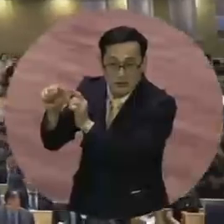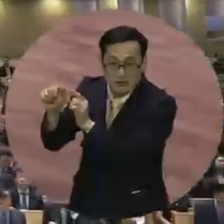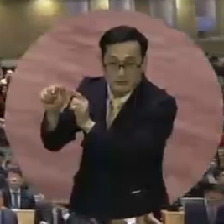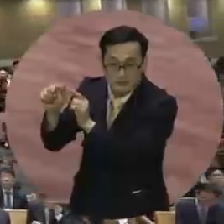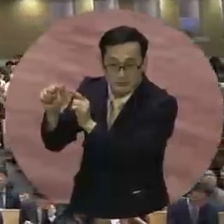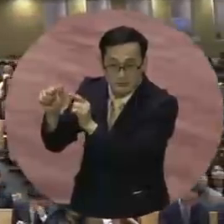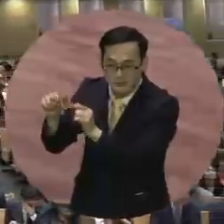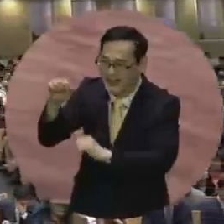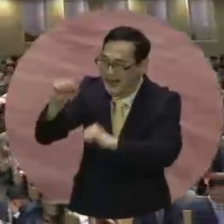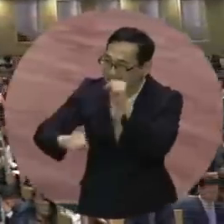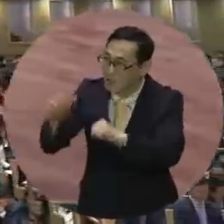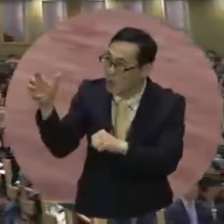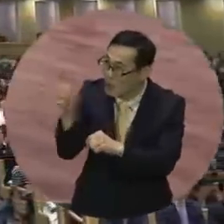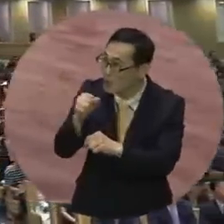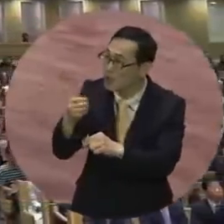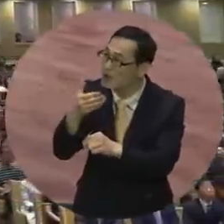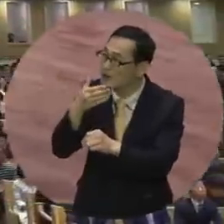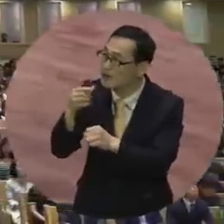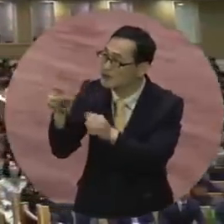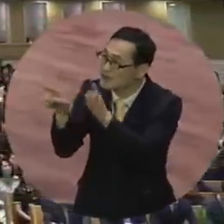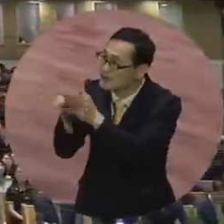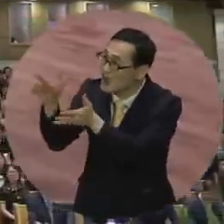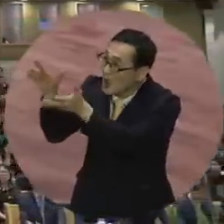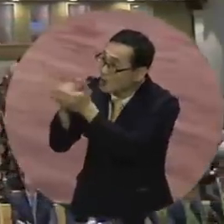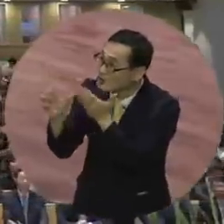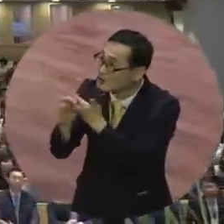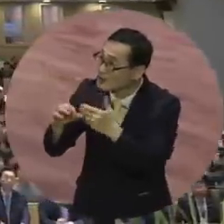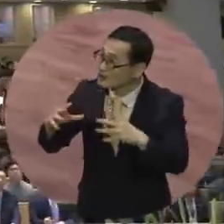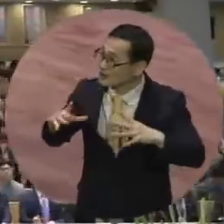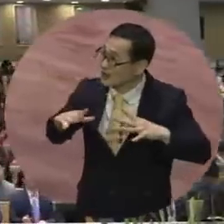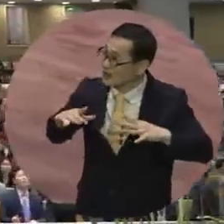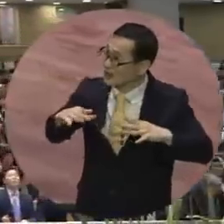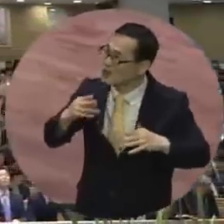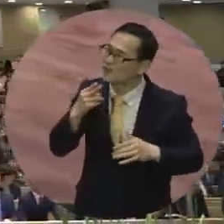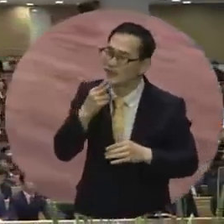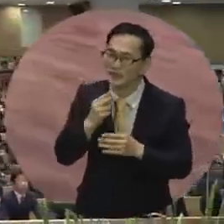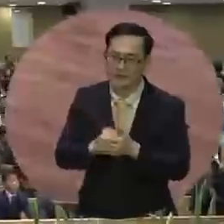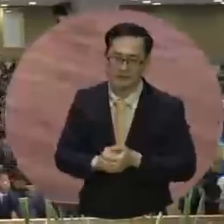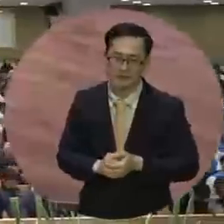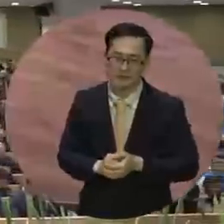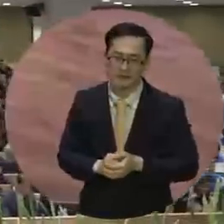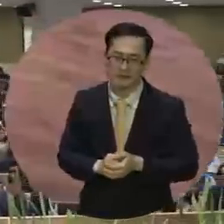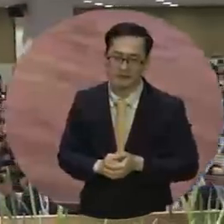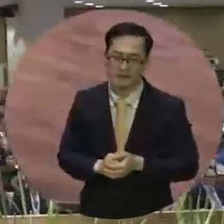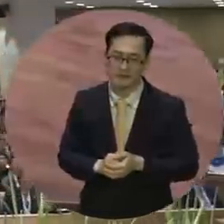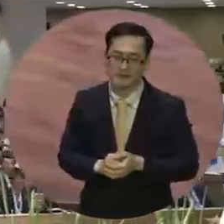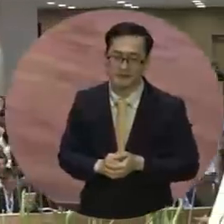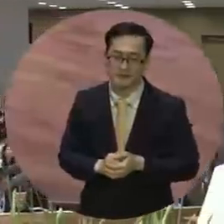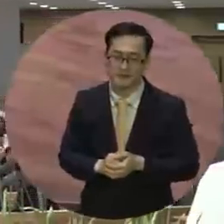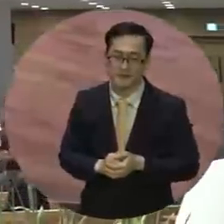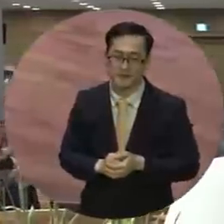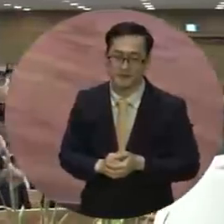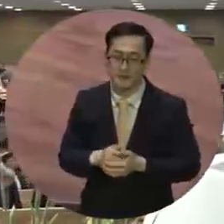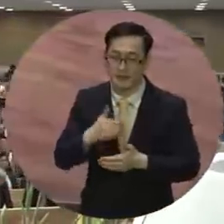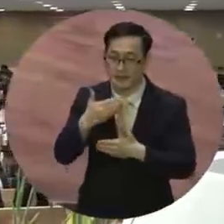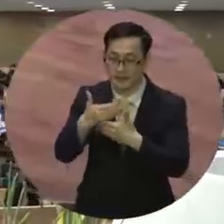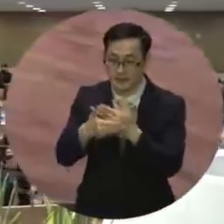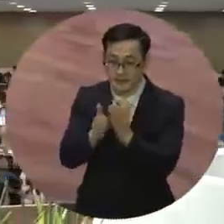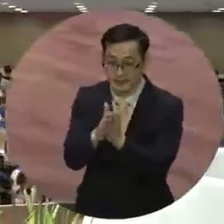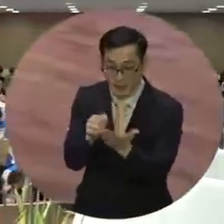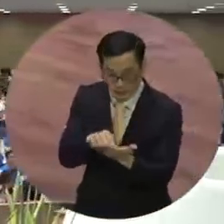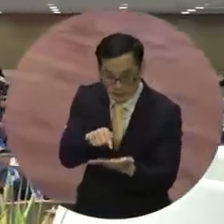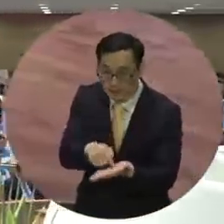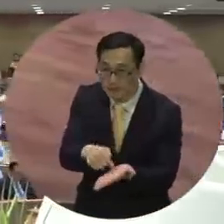행위로서 어렵다 하심을 받았으면 자랑할 것이시려니와 하나님 앞에서는 없느니라. 성경이 무엇을